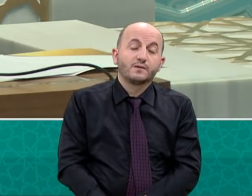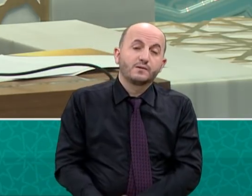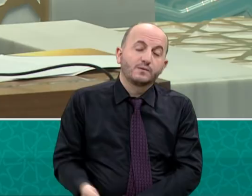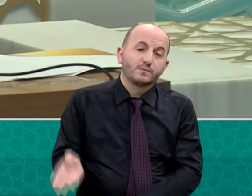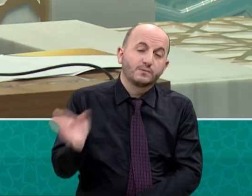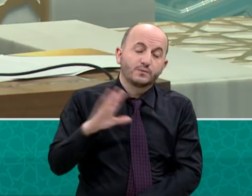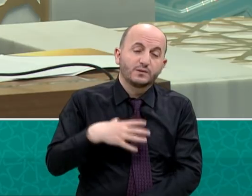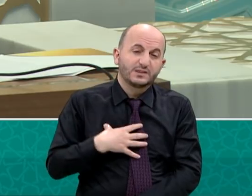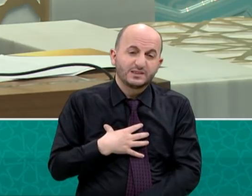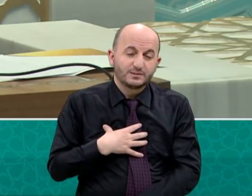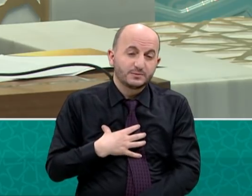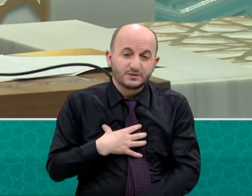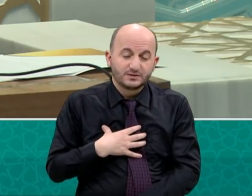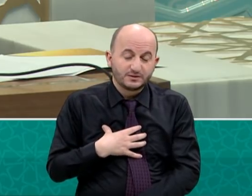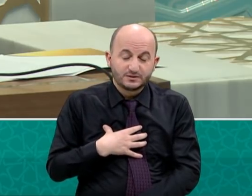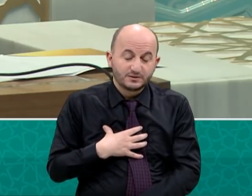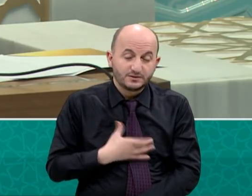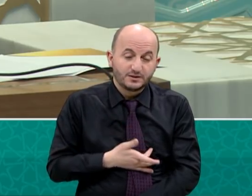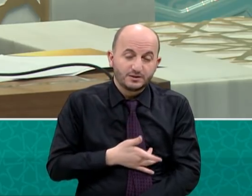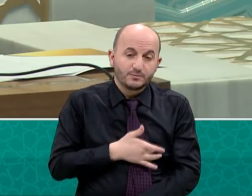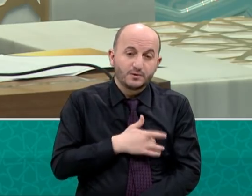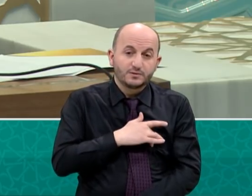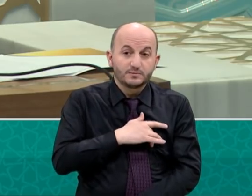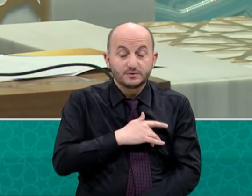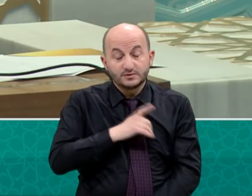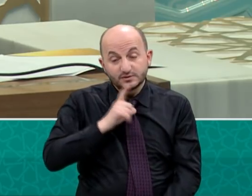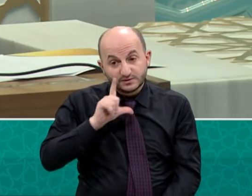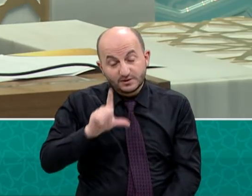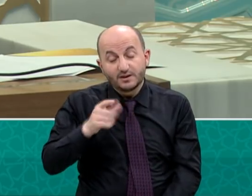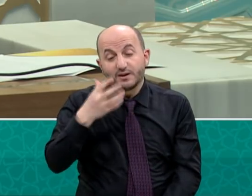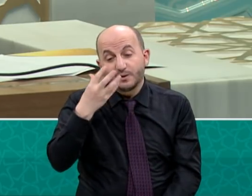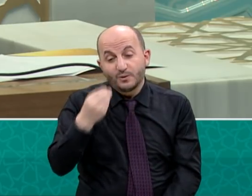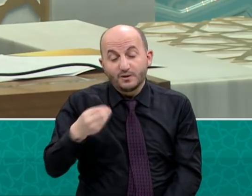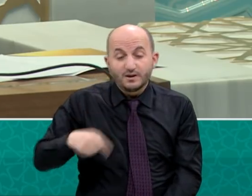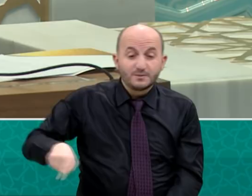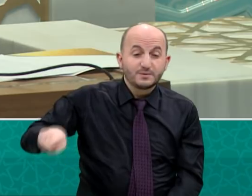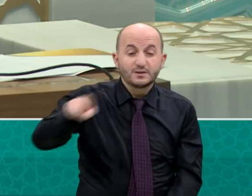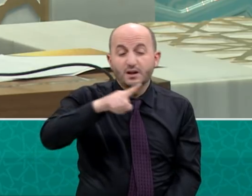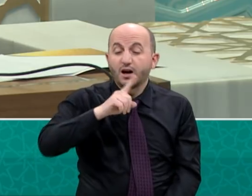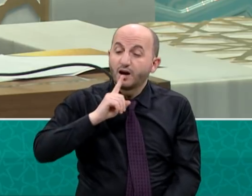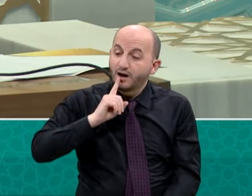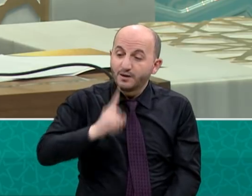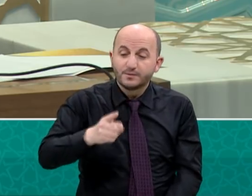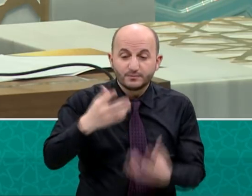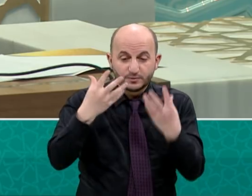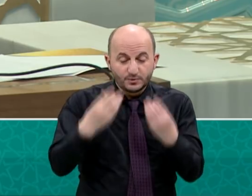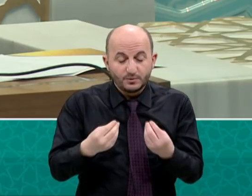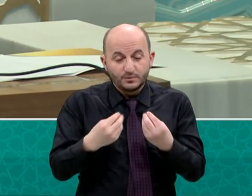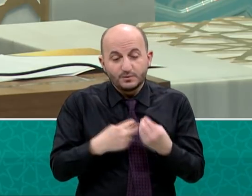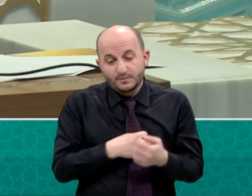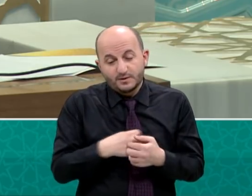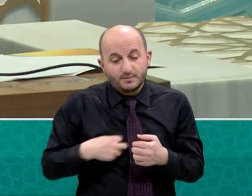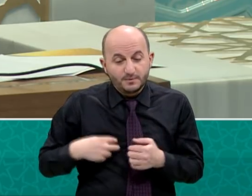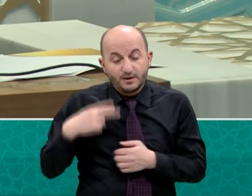sonra dinimizin, bu imanımızın gereği olarak bizlere emretmiş olduğu